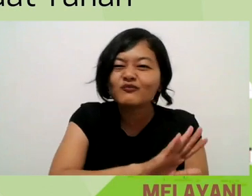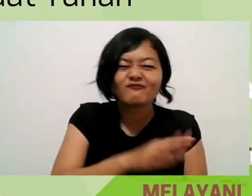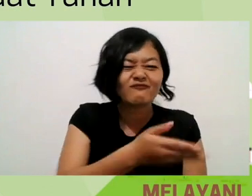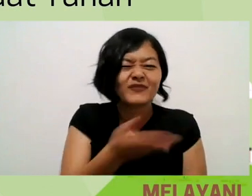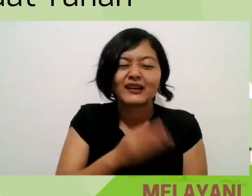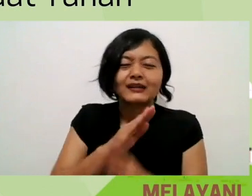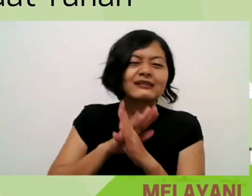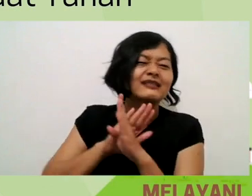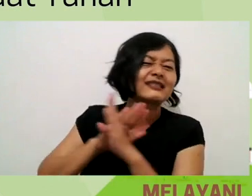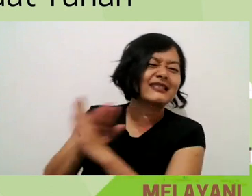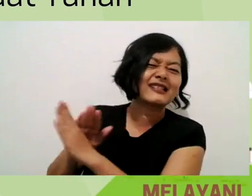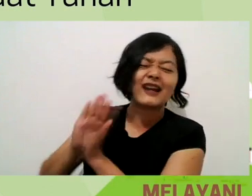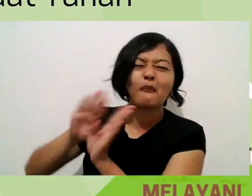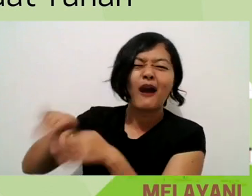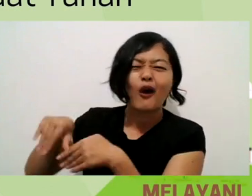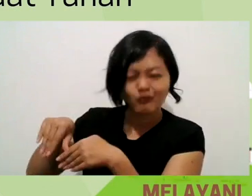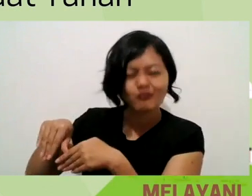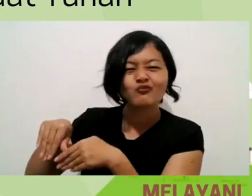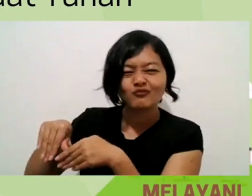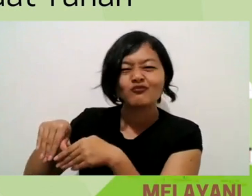Saat sebuah kesempatan besar datang,